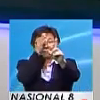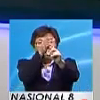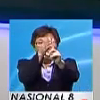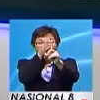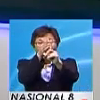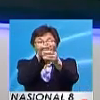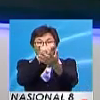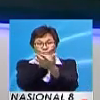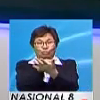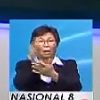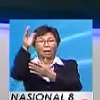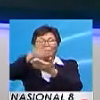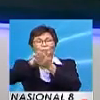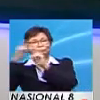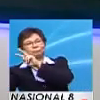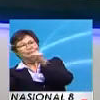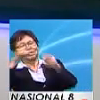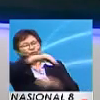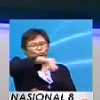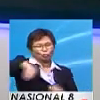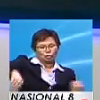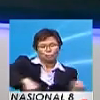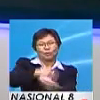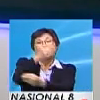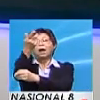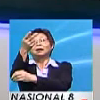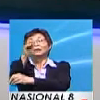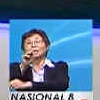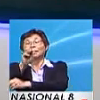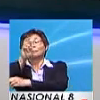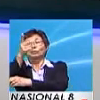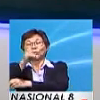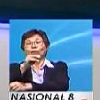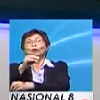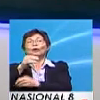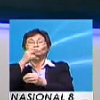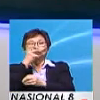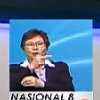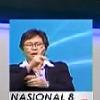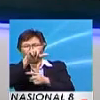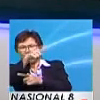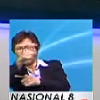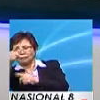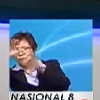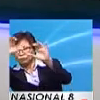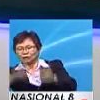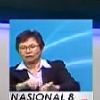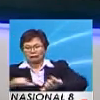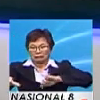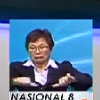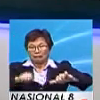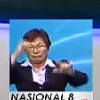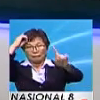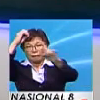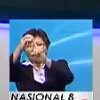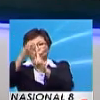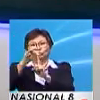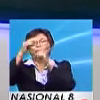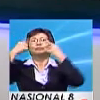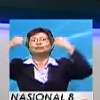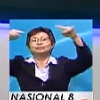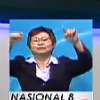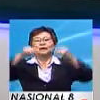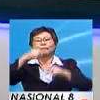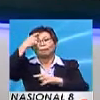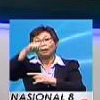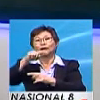juga bakal menjadi saksi transformasi RTM untuk dilihat lebih proaktif serta agresif agar matlamat utama dicapai